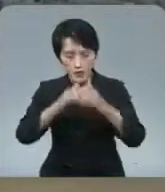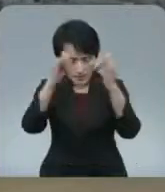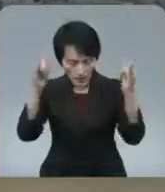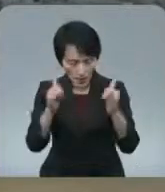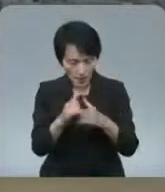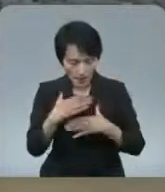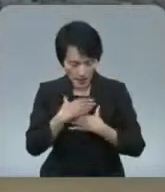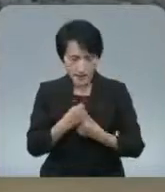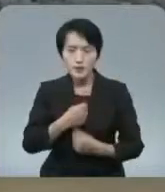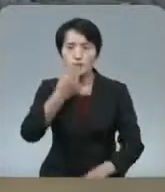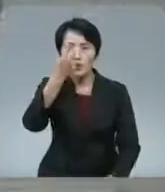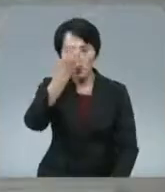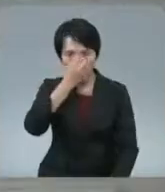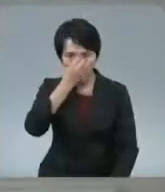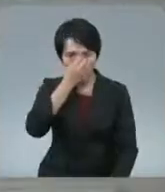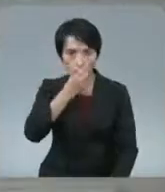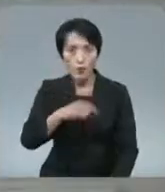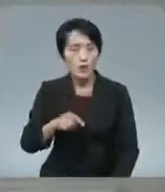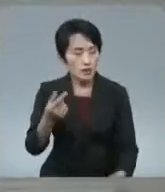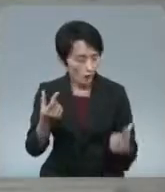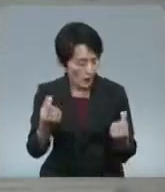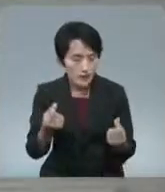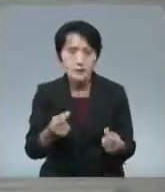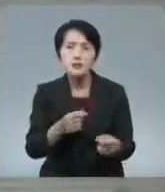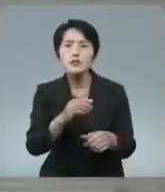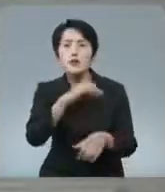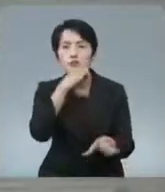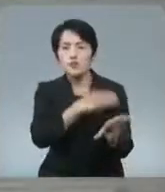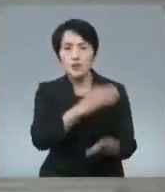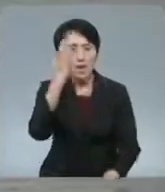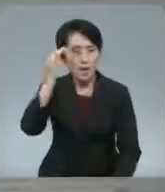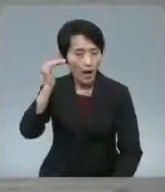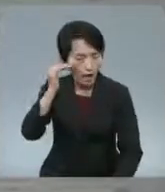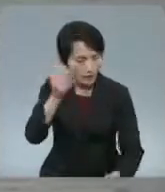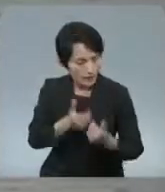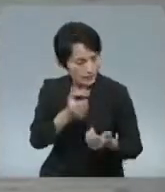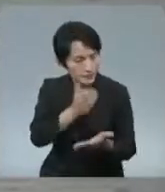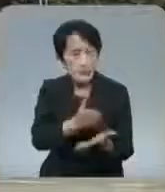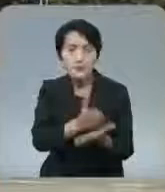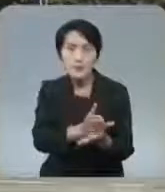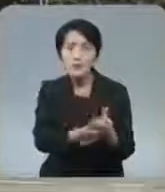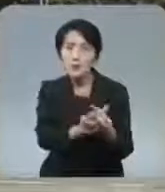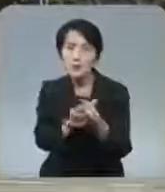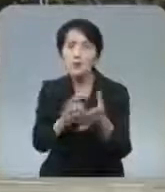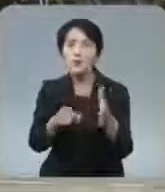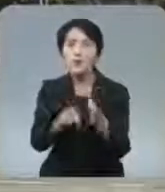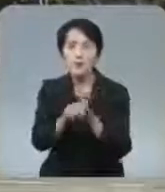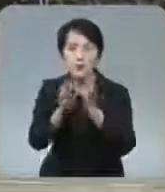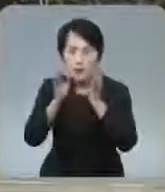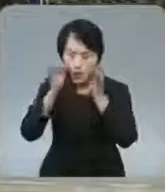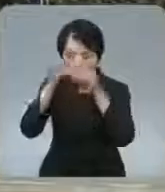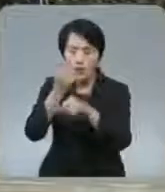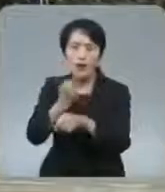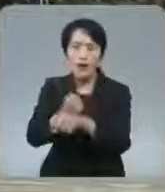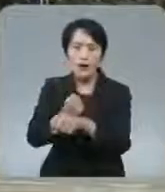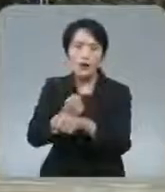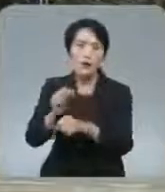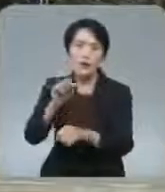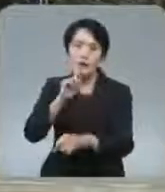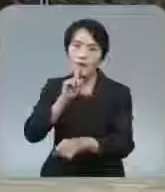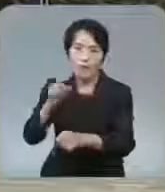キミは寒しのこうした団子に対する韓国側の反応を見るためのものという見方が出ています